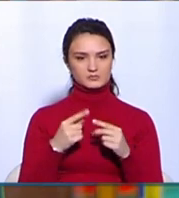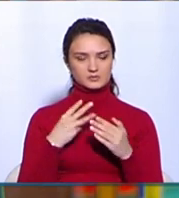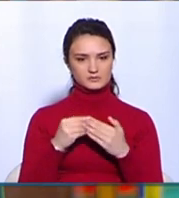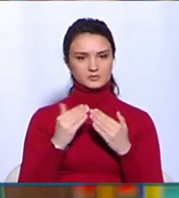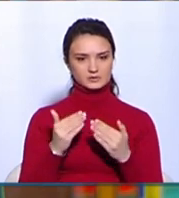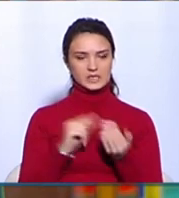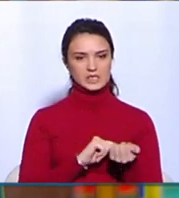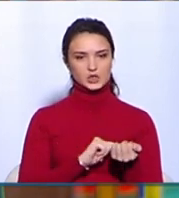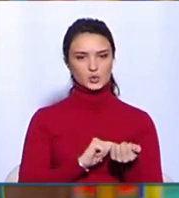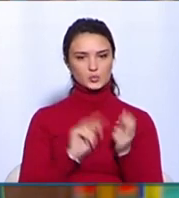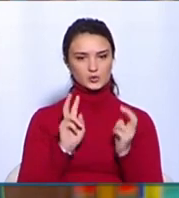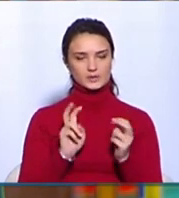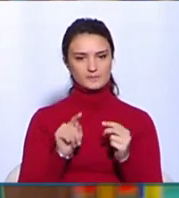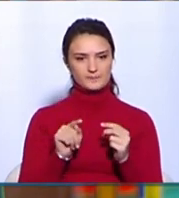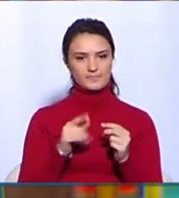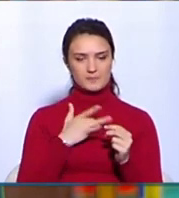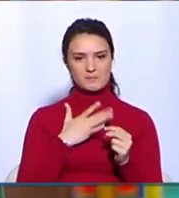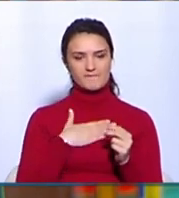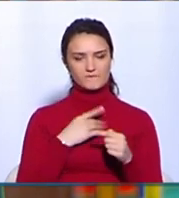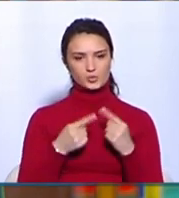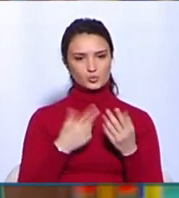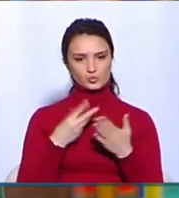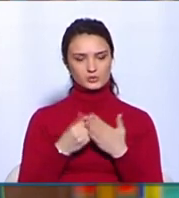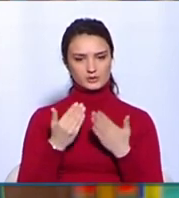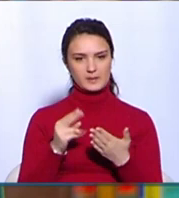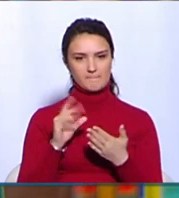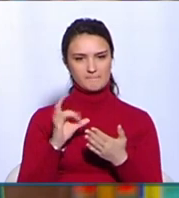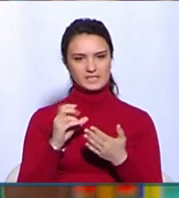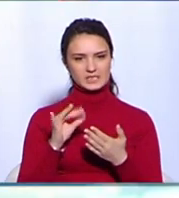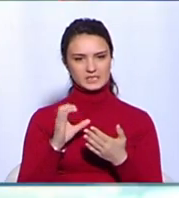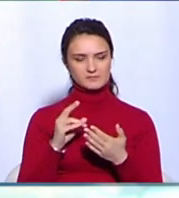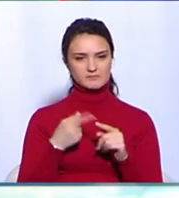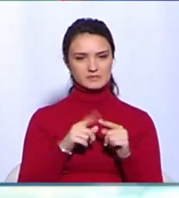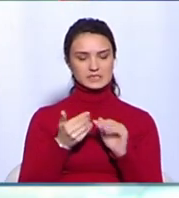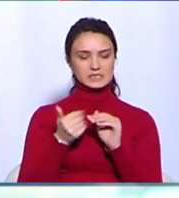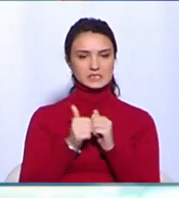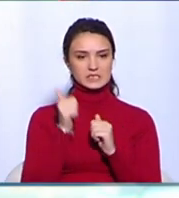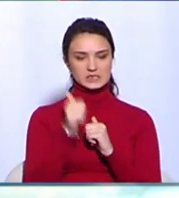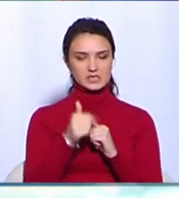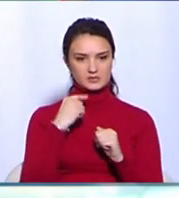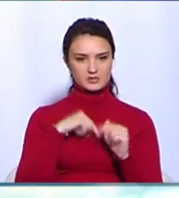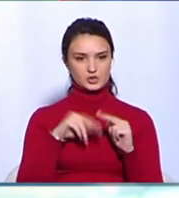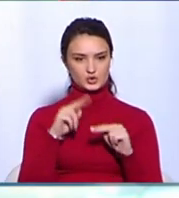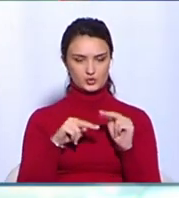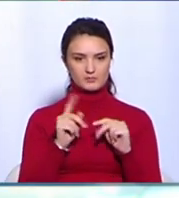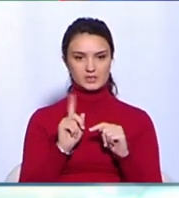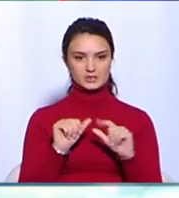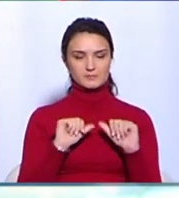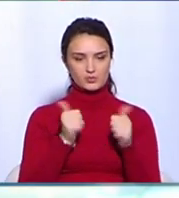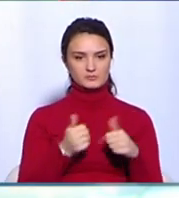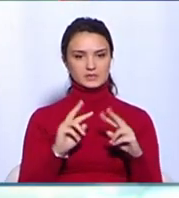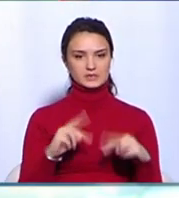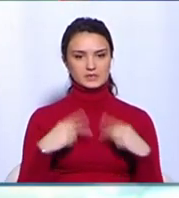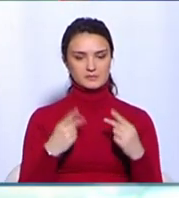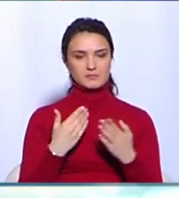გარკვეული გენეტიკური მემკვიდრული პრედისპოზიცია, ანუ წინასწარ განწყობა, რაც